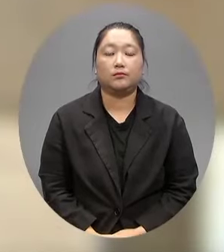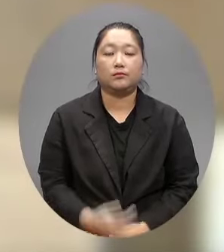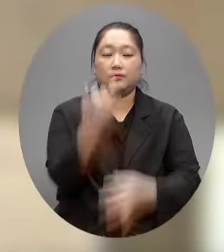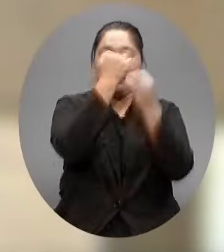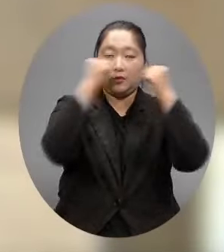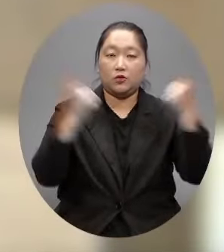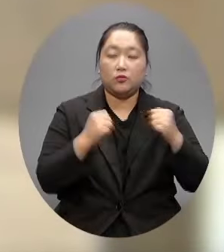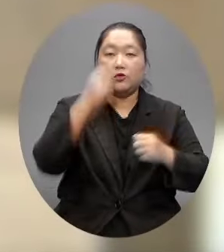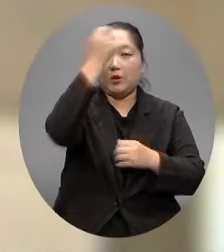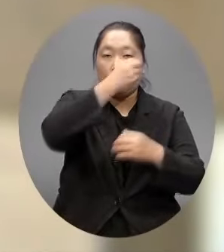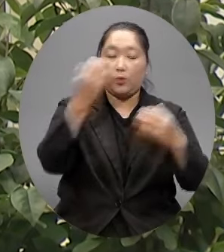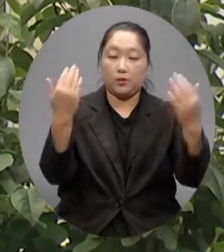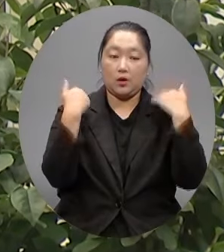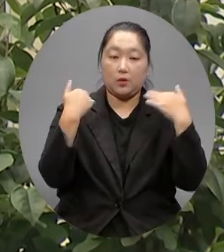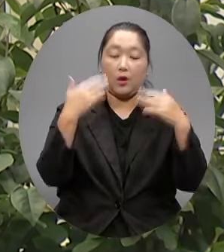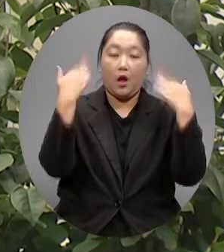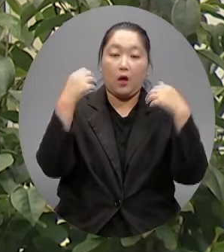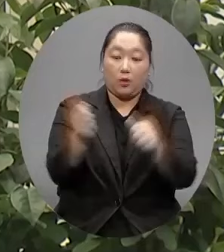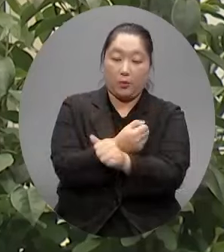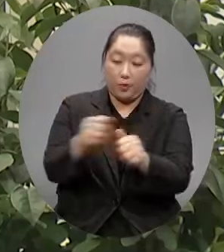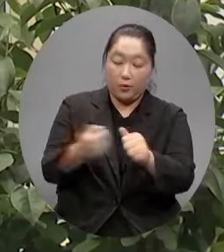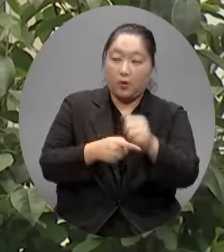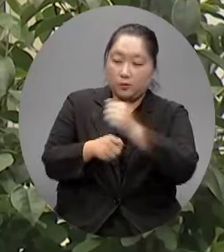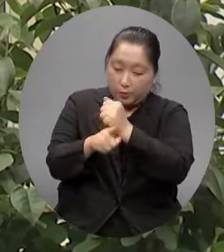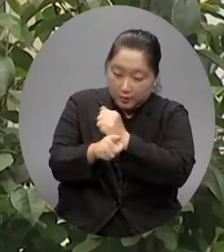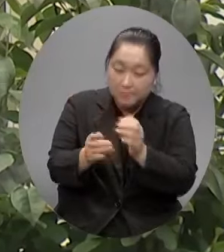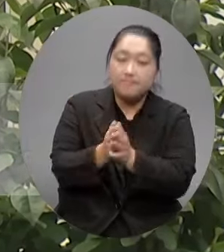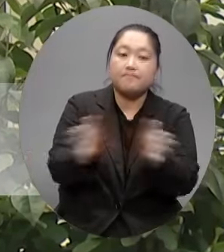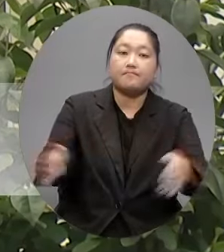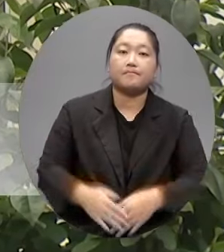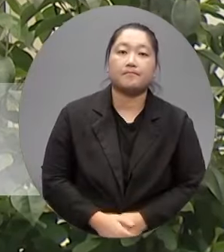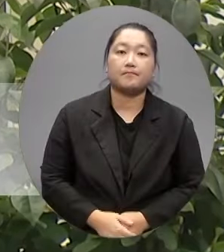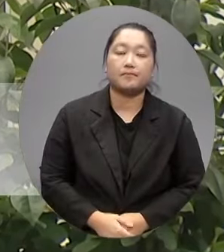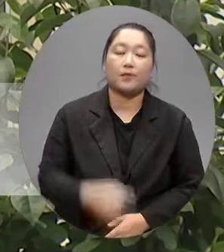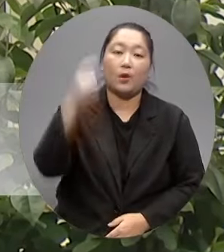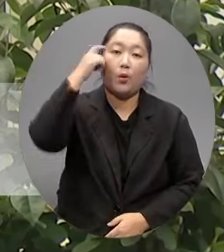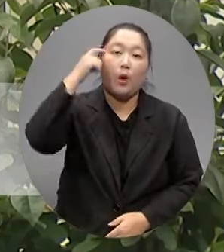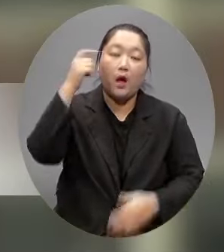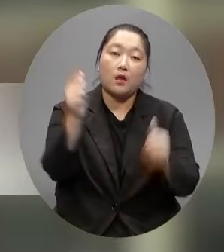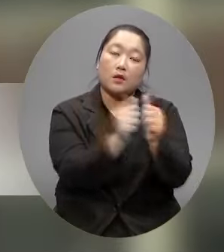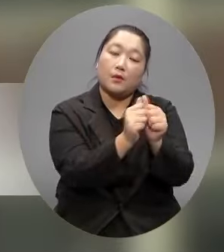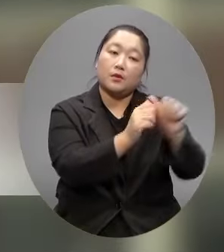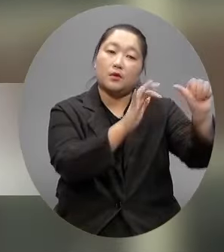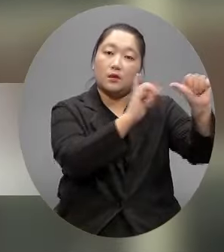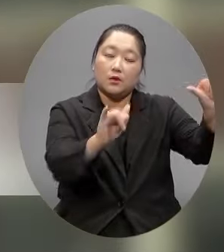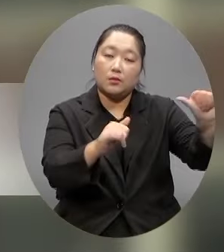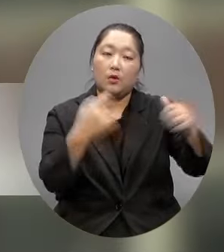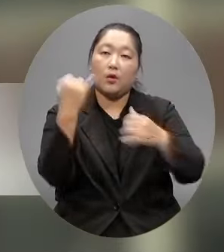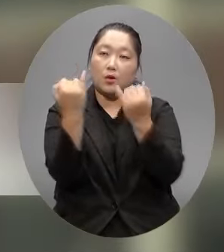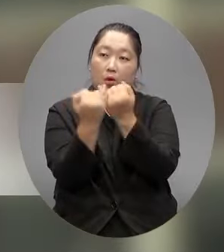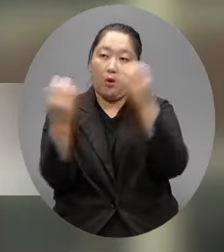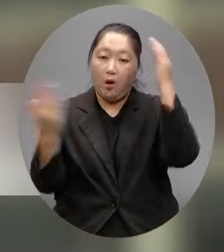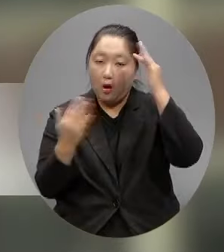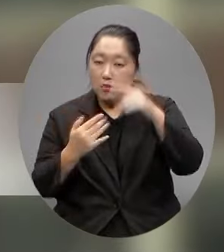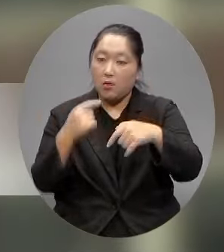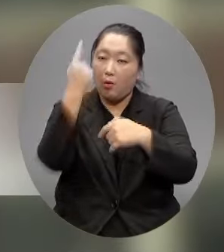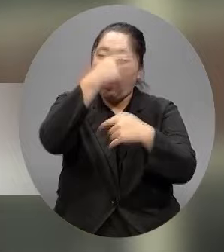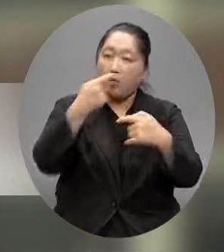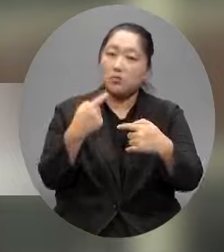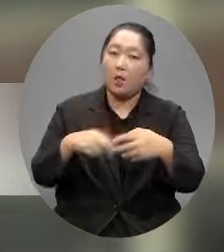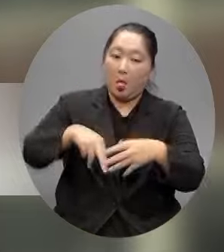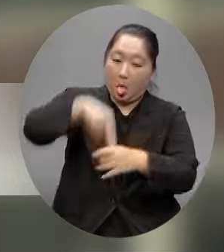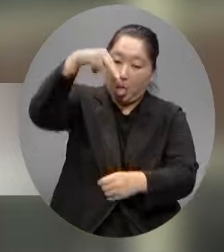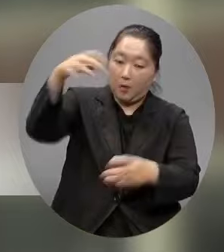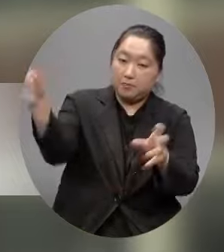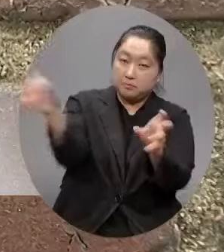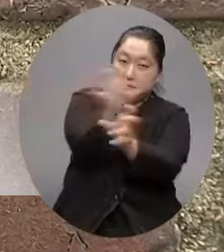충북의 한 고등학교가 학교폭력 조사에 착수했습니다. 남학생 5명이 한 여학생 얼굴 사진을 나체 이미지에 합성한